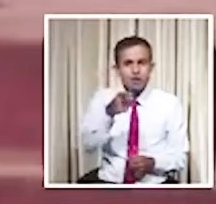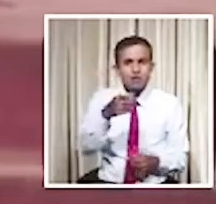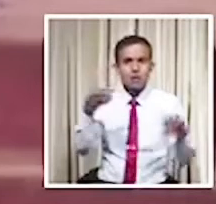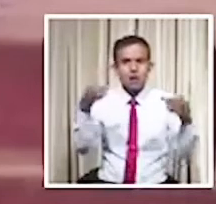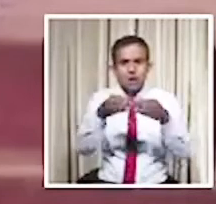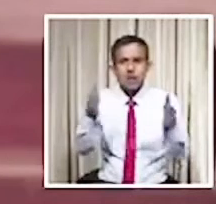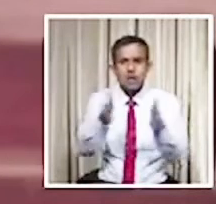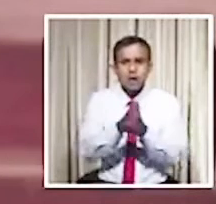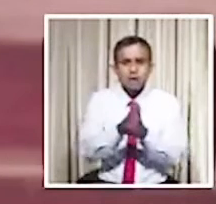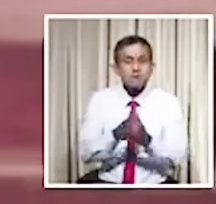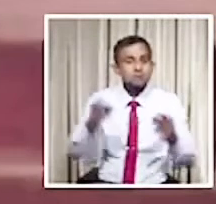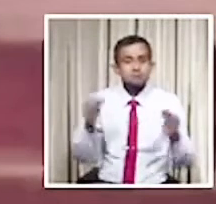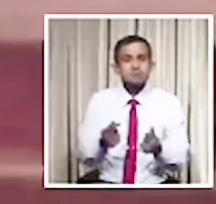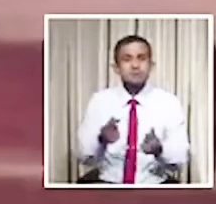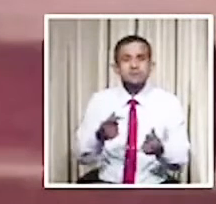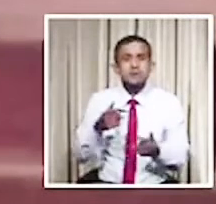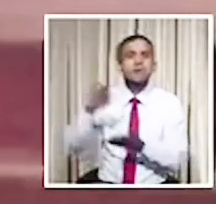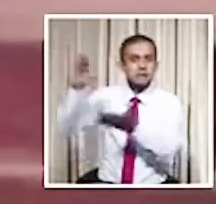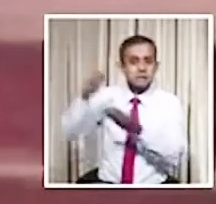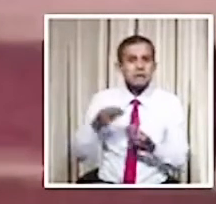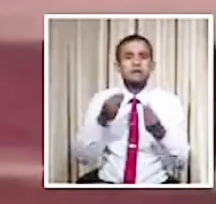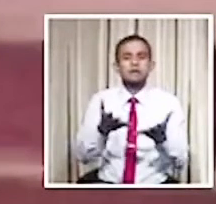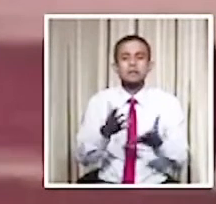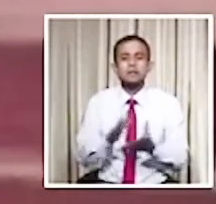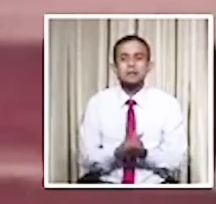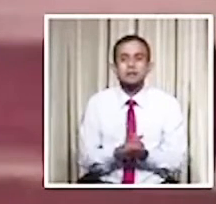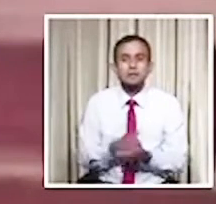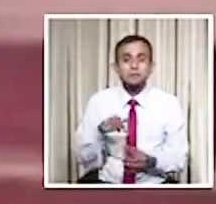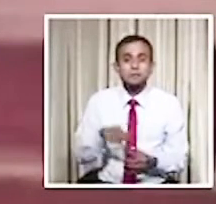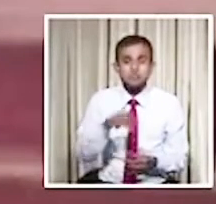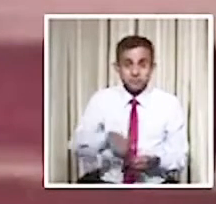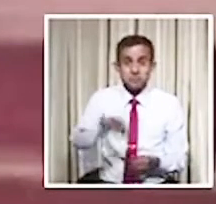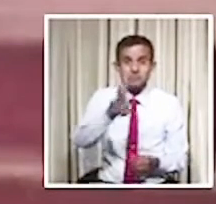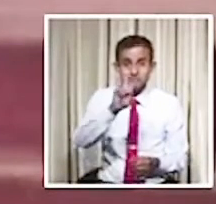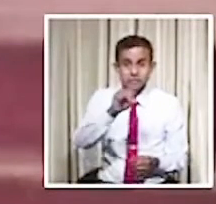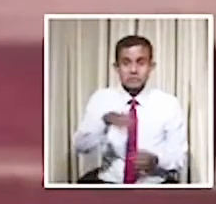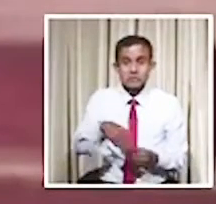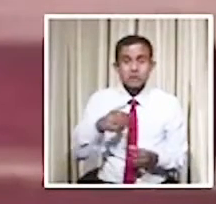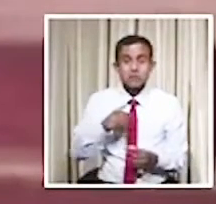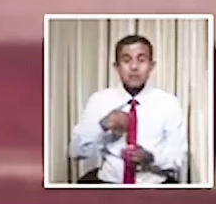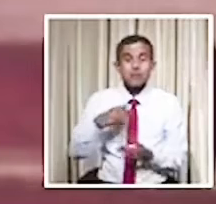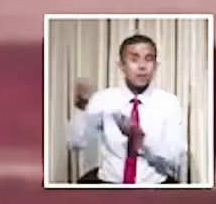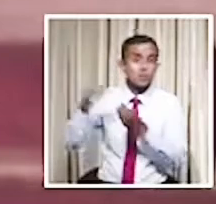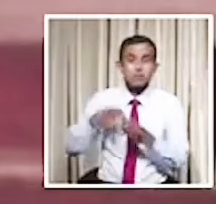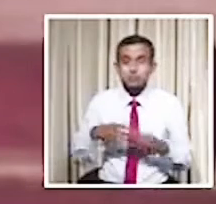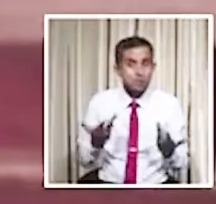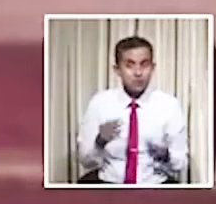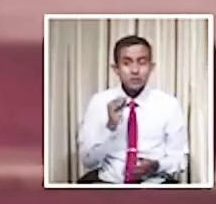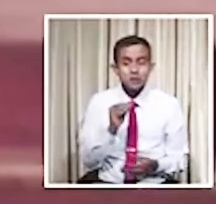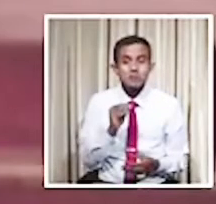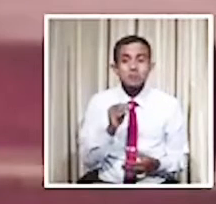நமது நாட்டை கொண்டு நடத்துவதற்காக, நாட்டை கட்டியெழுப்புவதற்கு அடித்தளமாக இந்த பாதீட்டை சமர்ப்பித்துள்ளார். இருந்த போதும் இந்த பாதீட்டின்